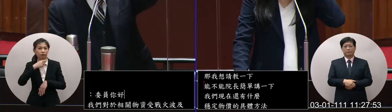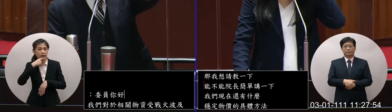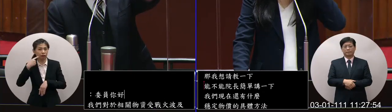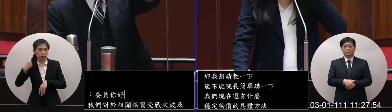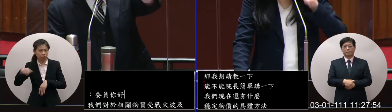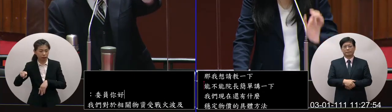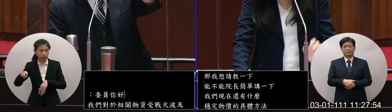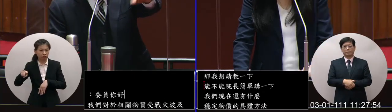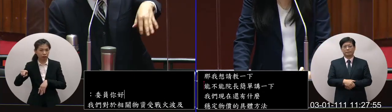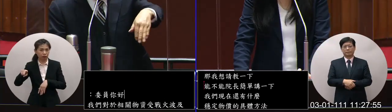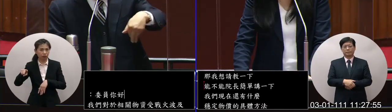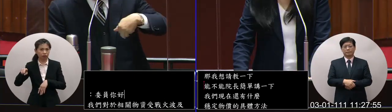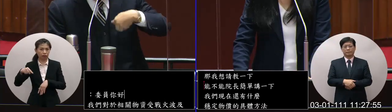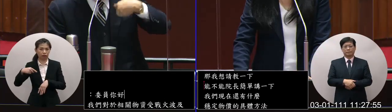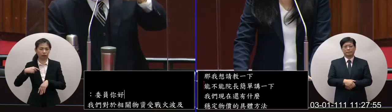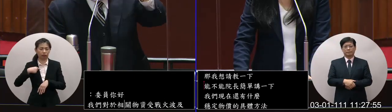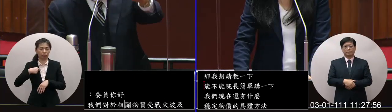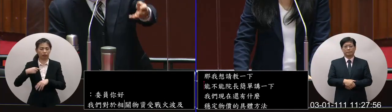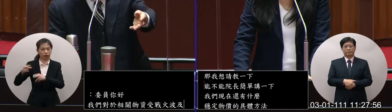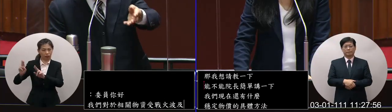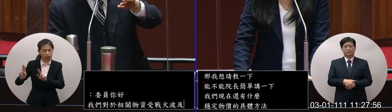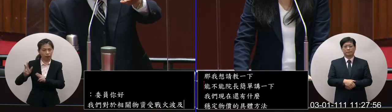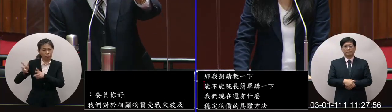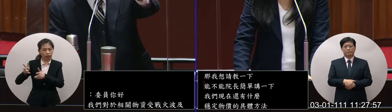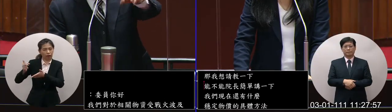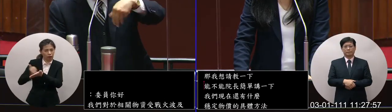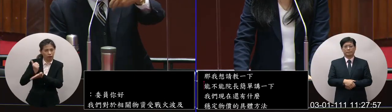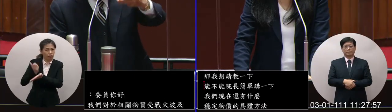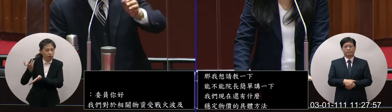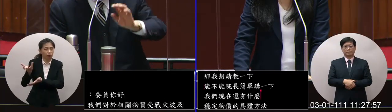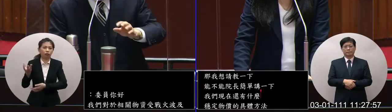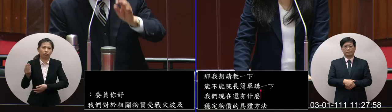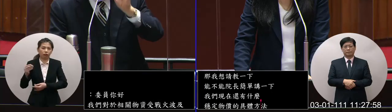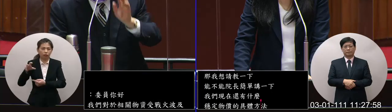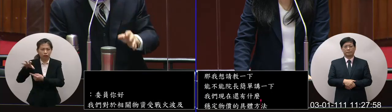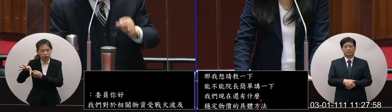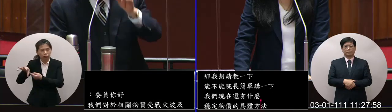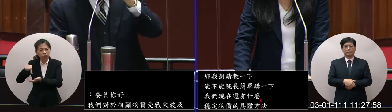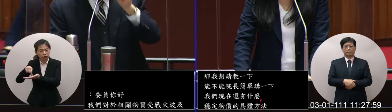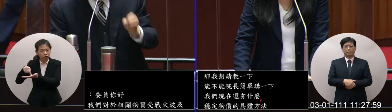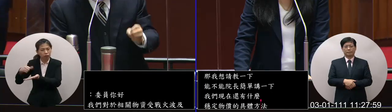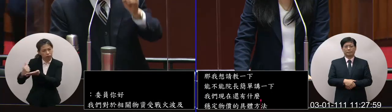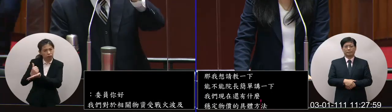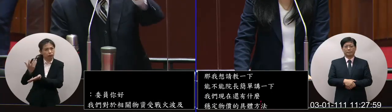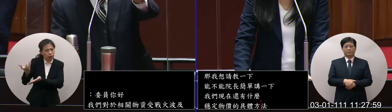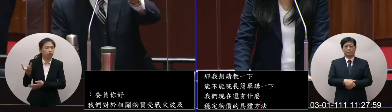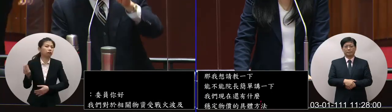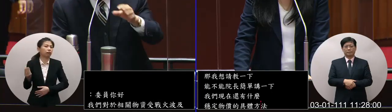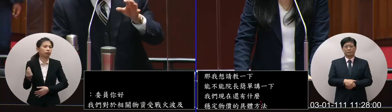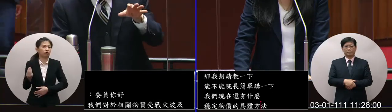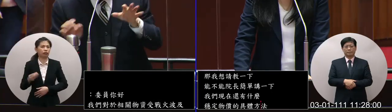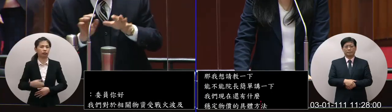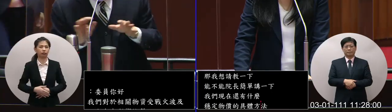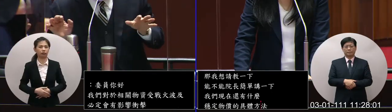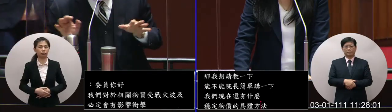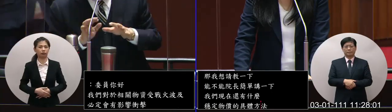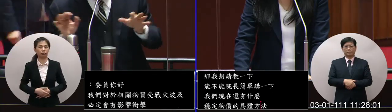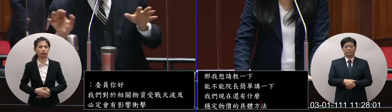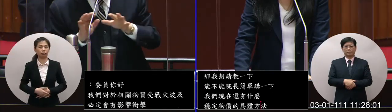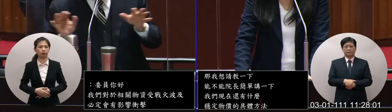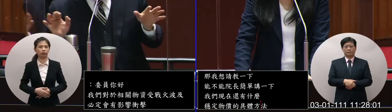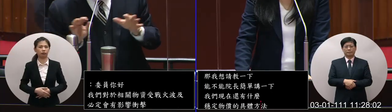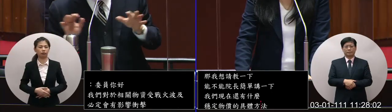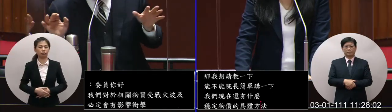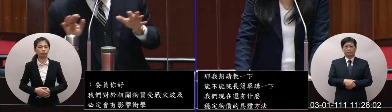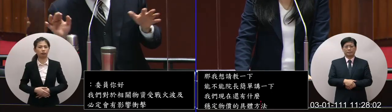不是我们主要的能源来国，也不是农产品的进口国，而我们对于相